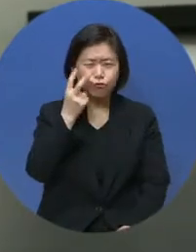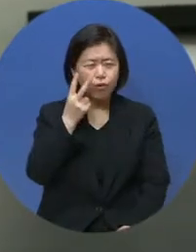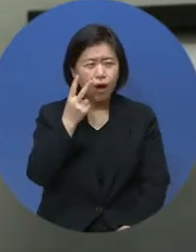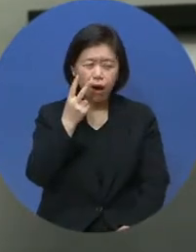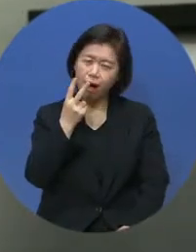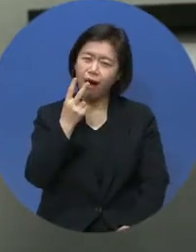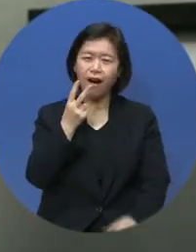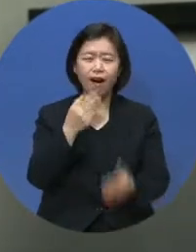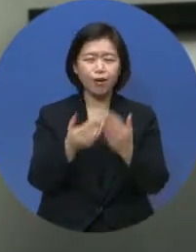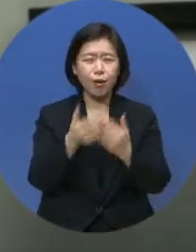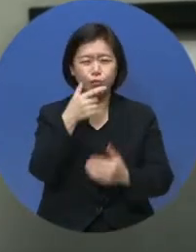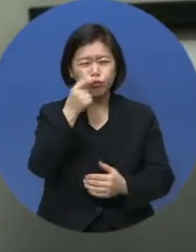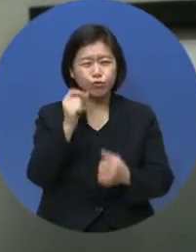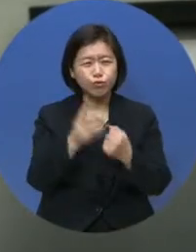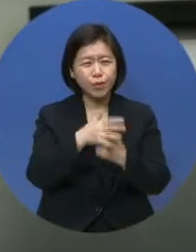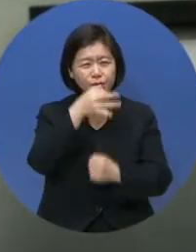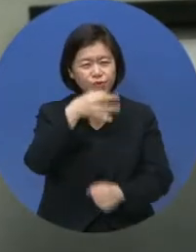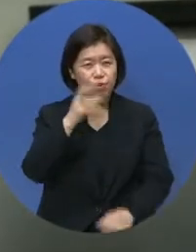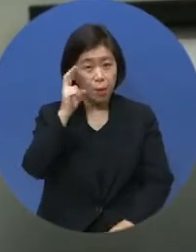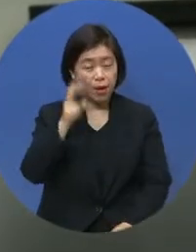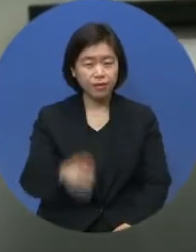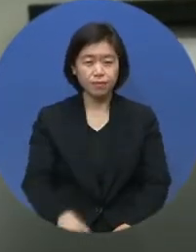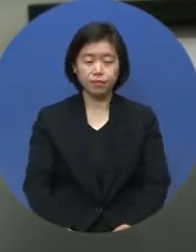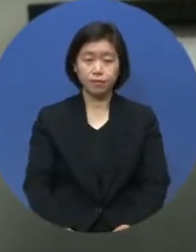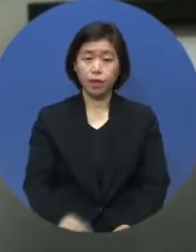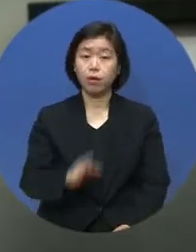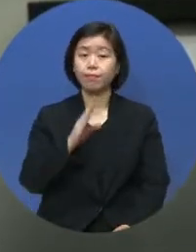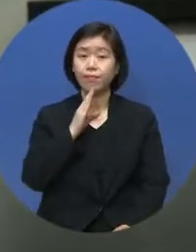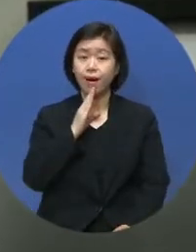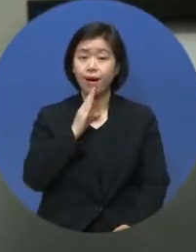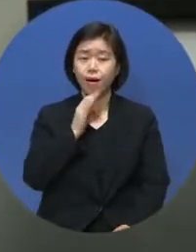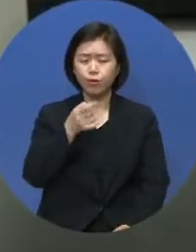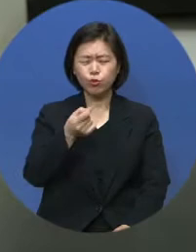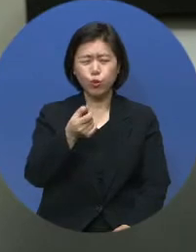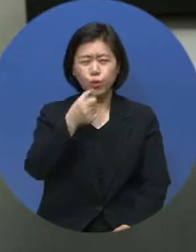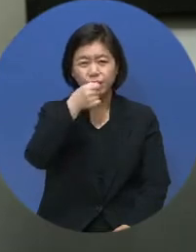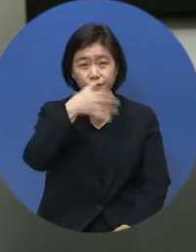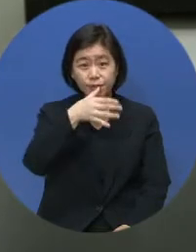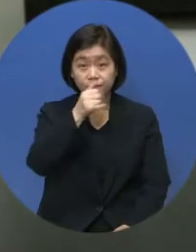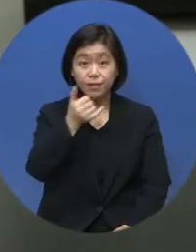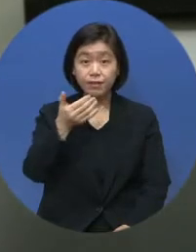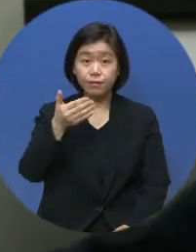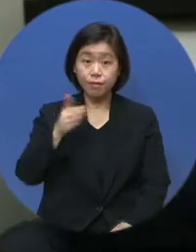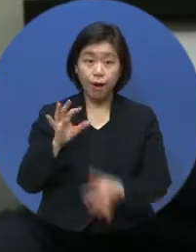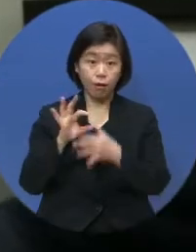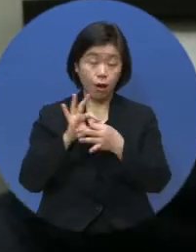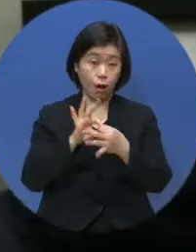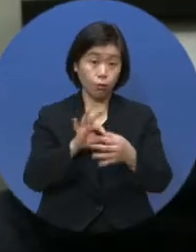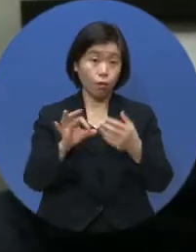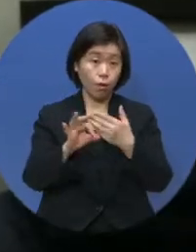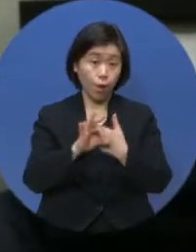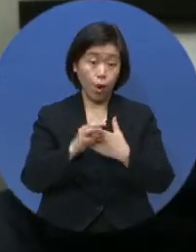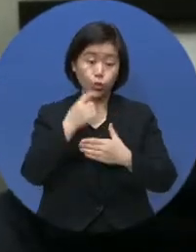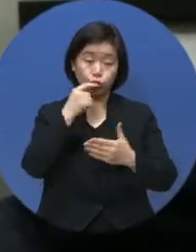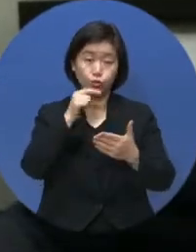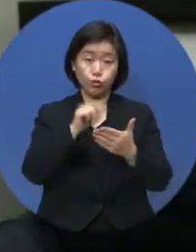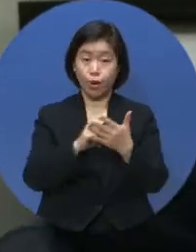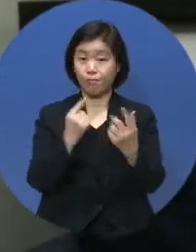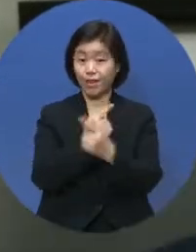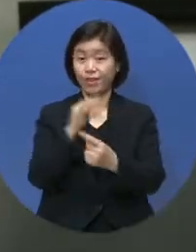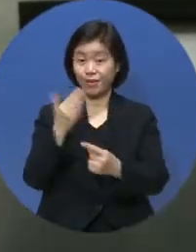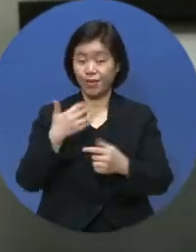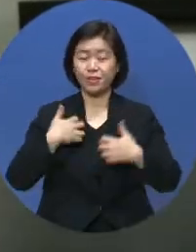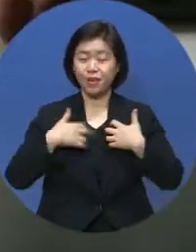조금 힘들지만. 네. 하다 보면은. 네. 추억이고 재밌어져요. 아, 하다 보면 추억이고 재밌어서?